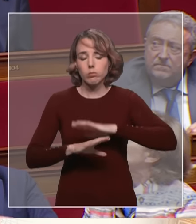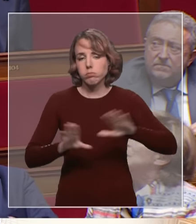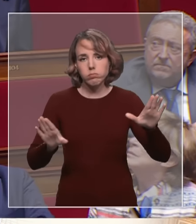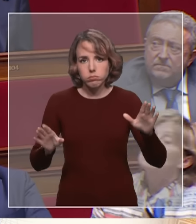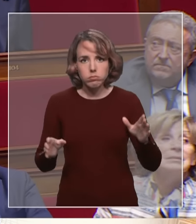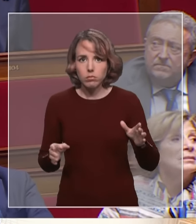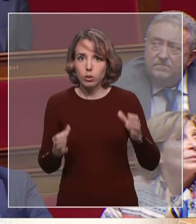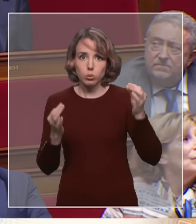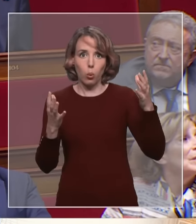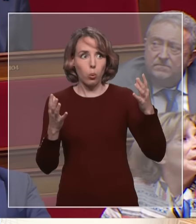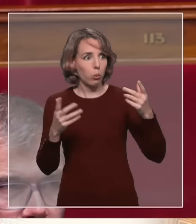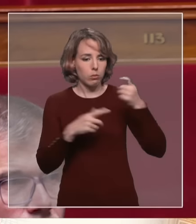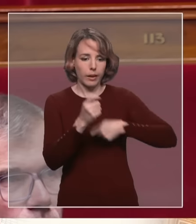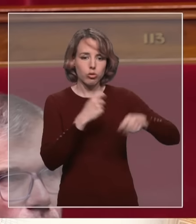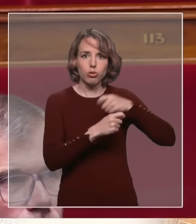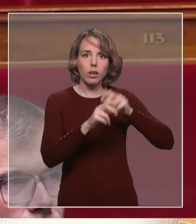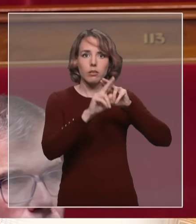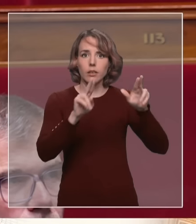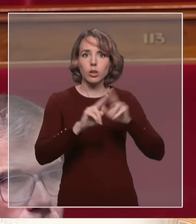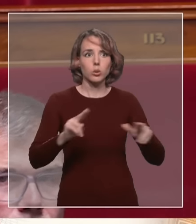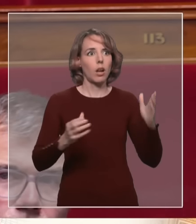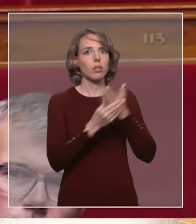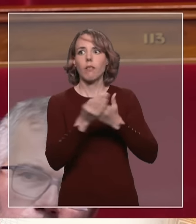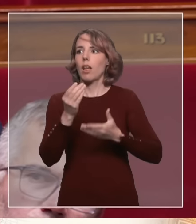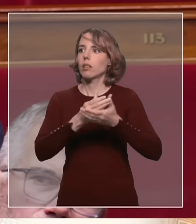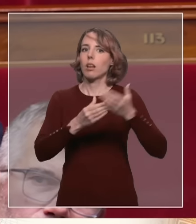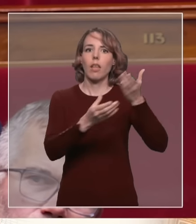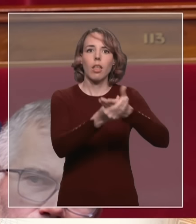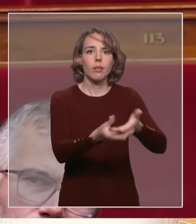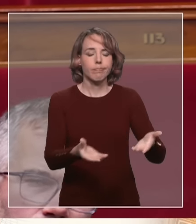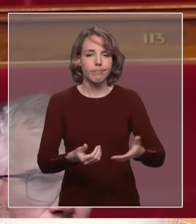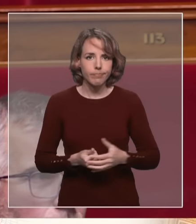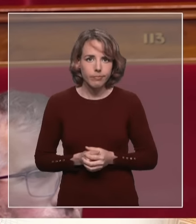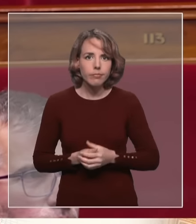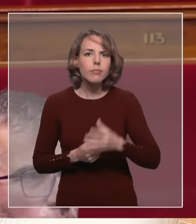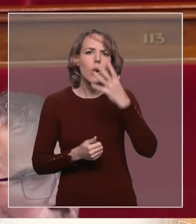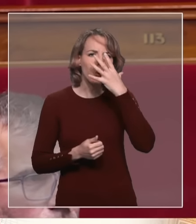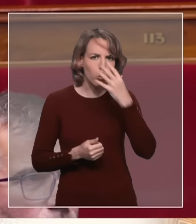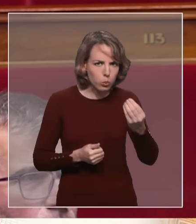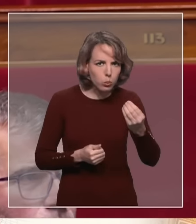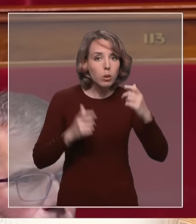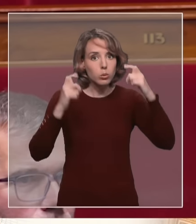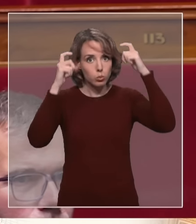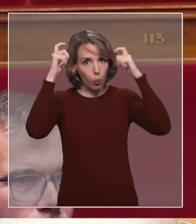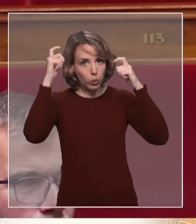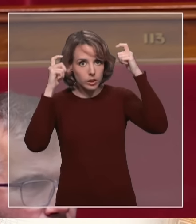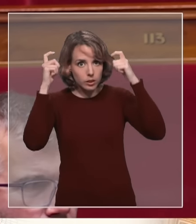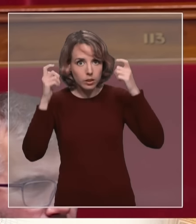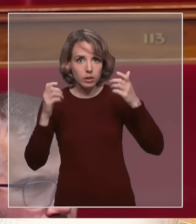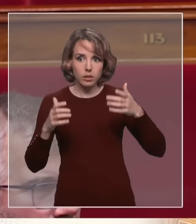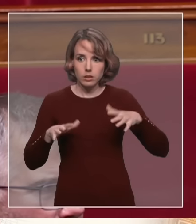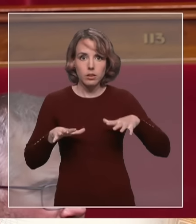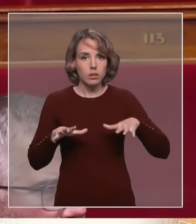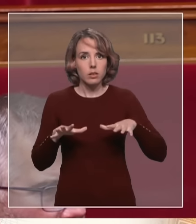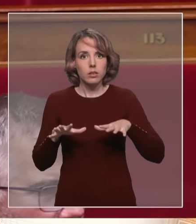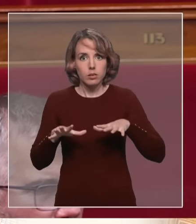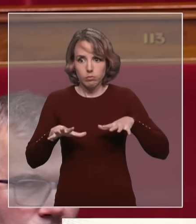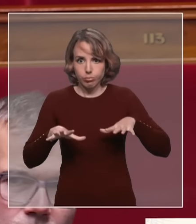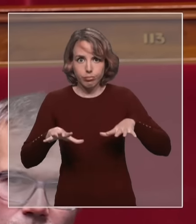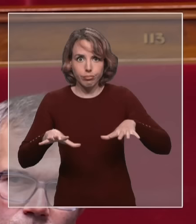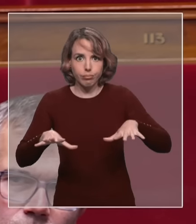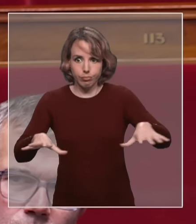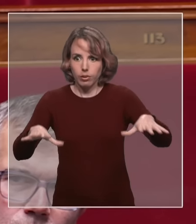marchés mondialisés. Pendant ce temps, la prédation du loup et de l'ours s'étend partout dans les campagnes, menaçant